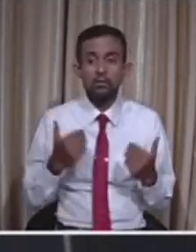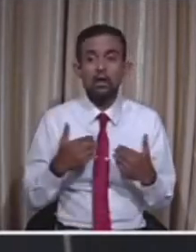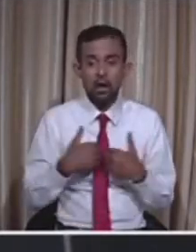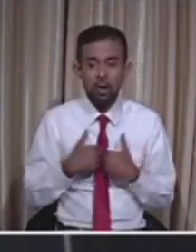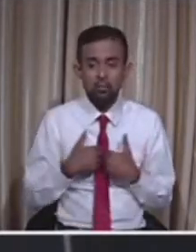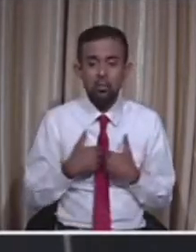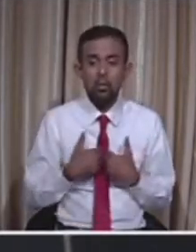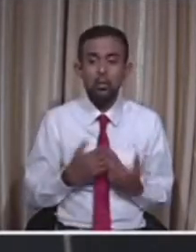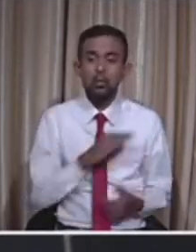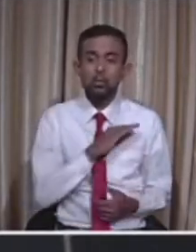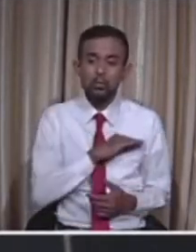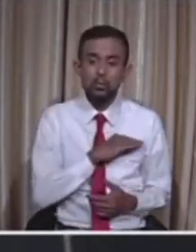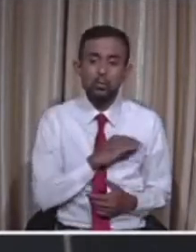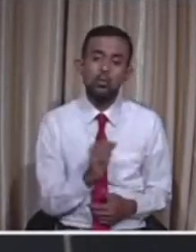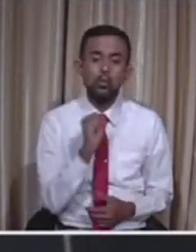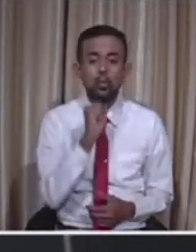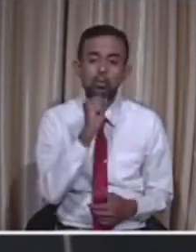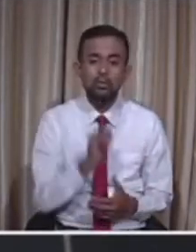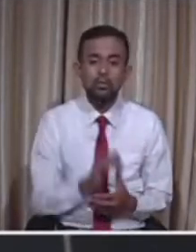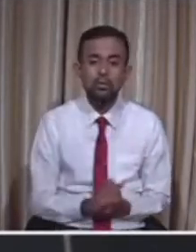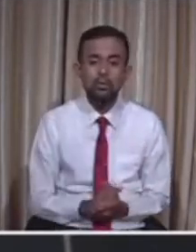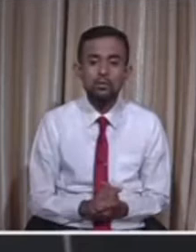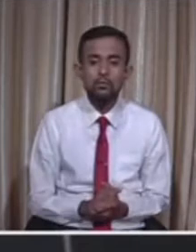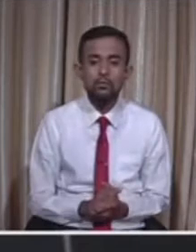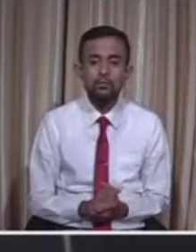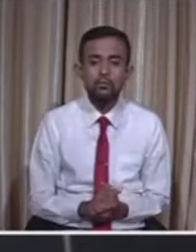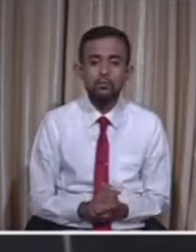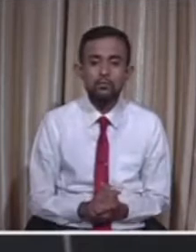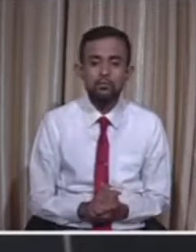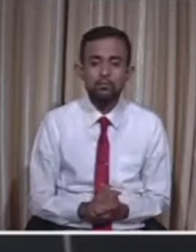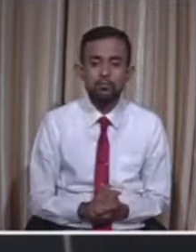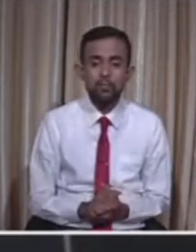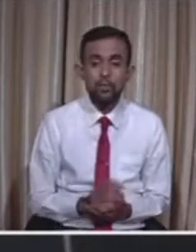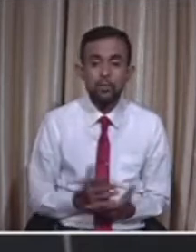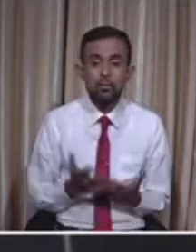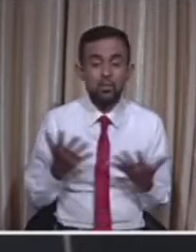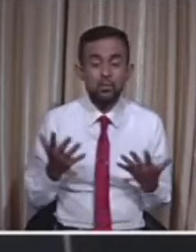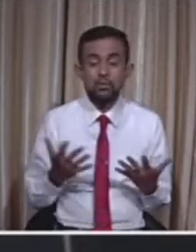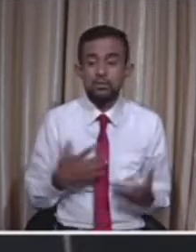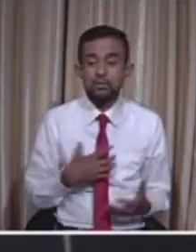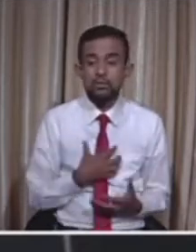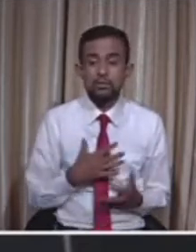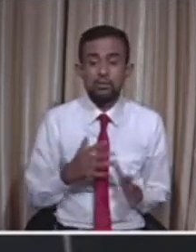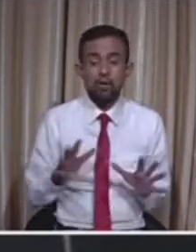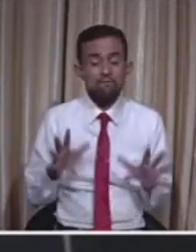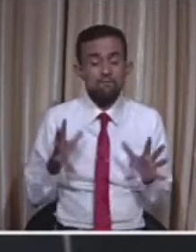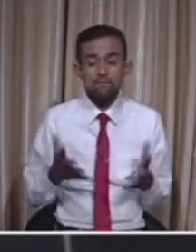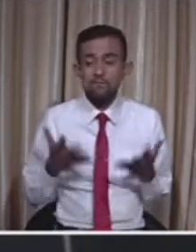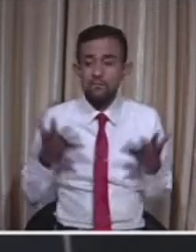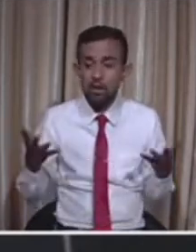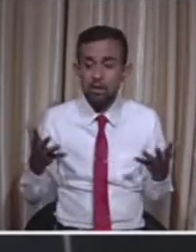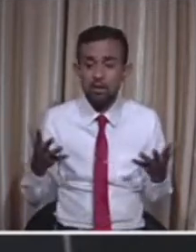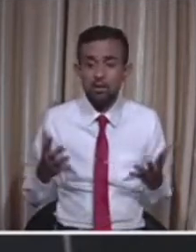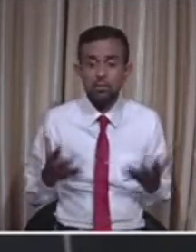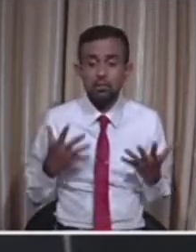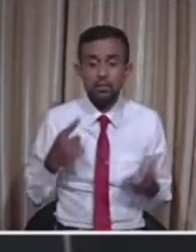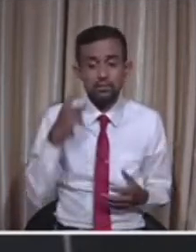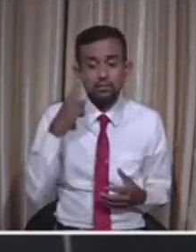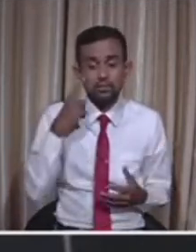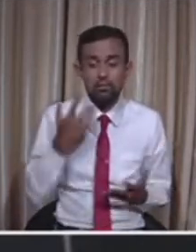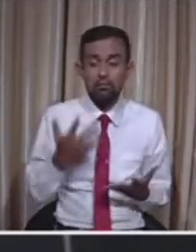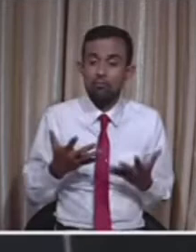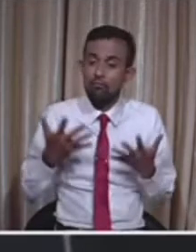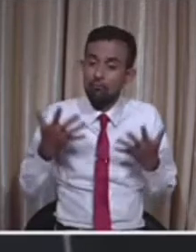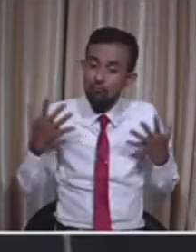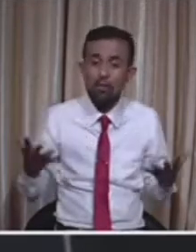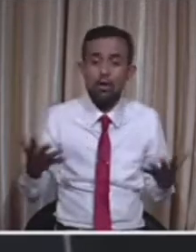කොහොම දරා ගන්නද මූලාසනාරුවට ගරු මන්ත්‍රීතුමනි ඒක මහා අධ්‍යවන්ත කම්පනයක් ඒක මහා අධ්‍යවන්ත කනස්සල්ලක් ඒක